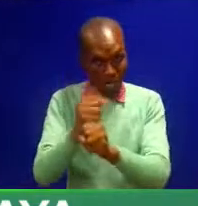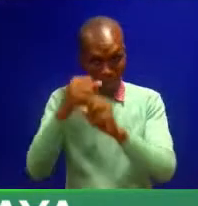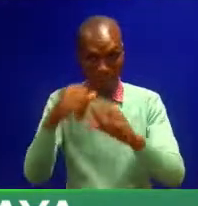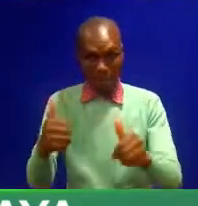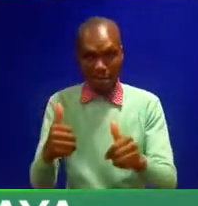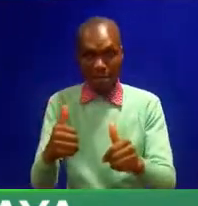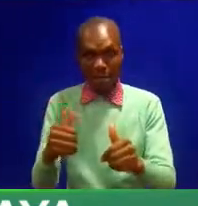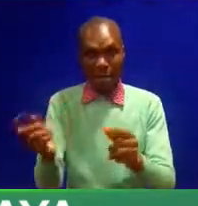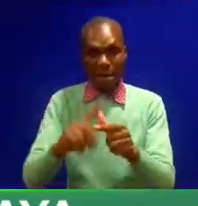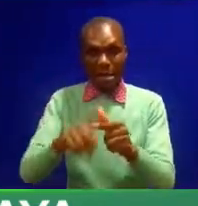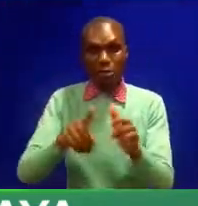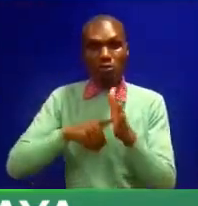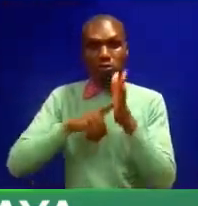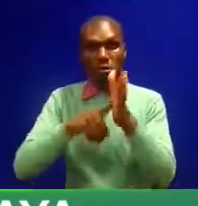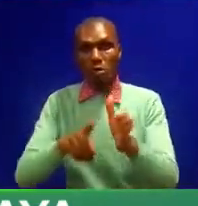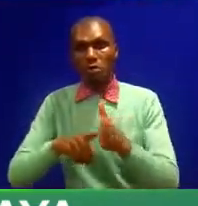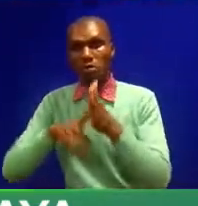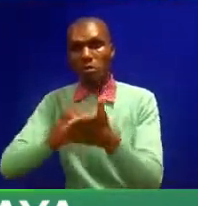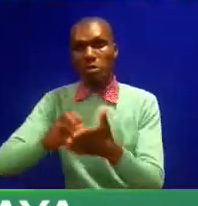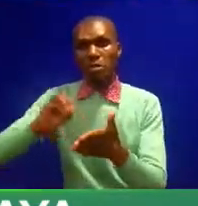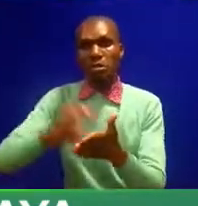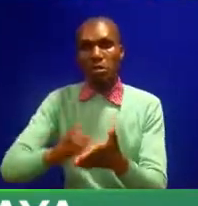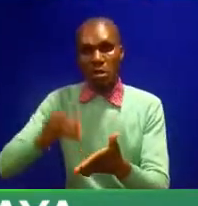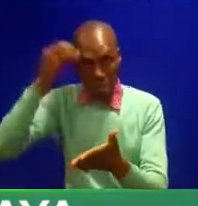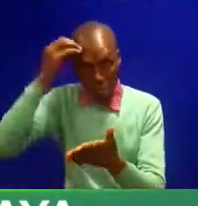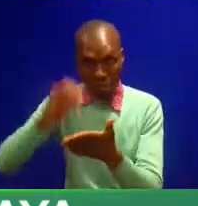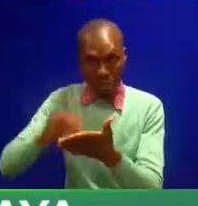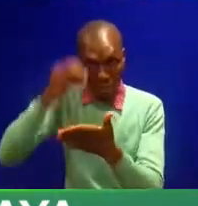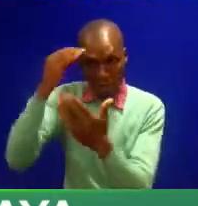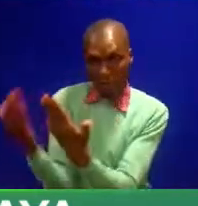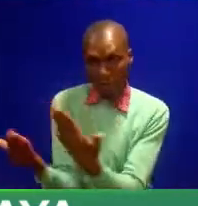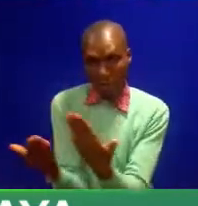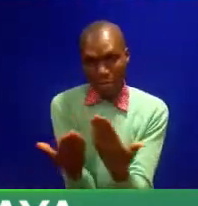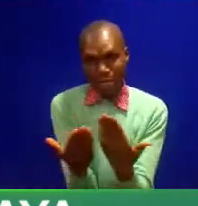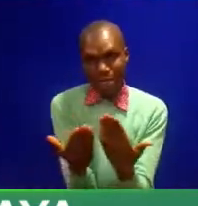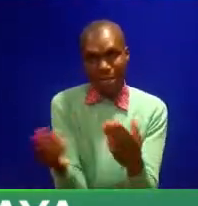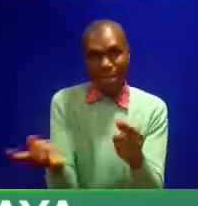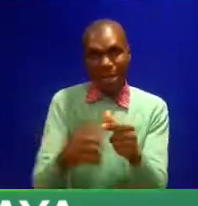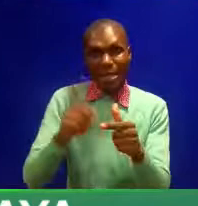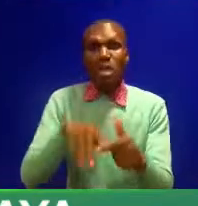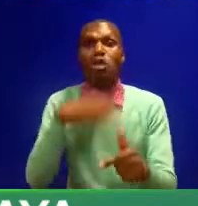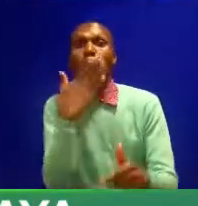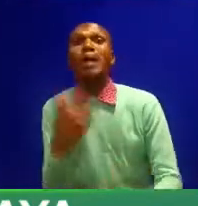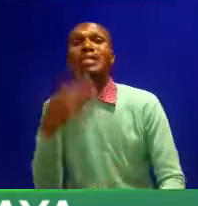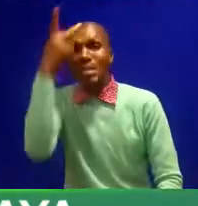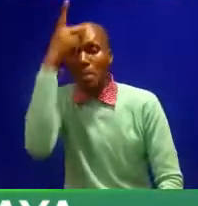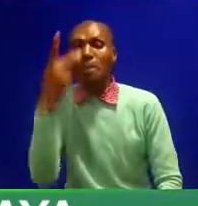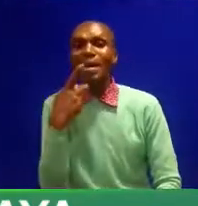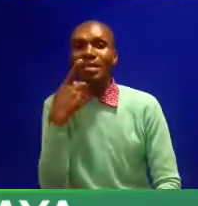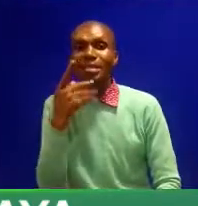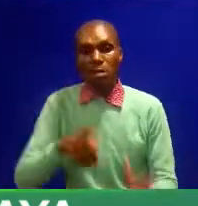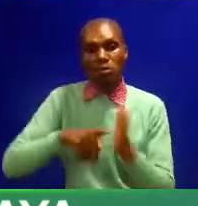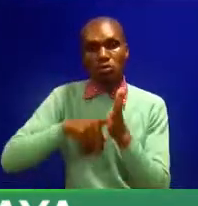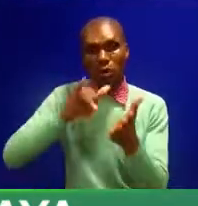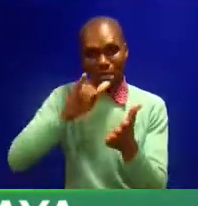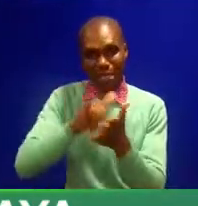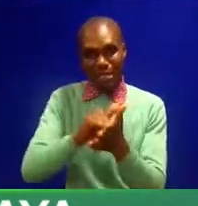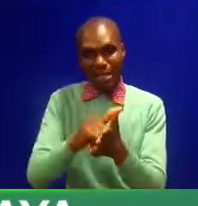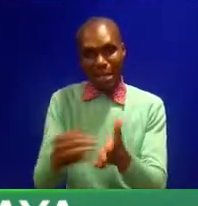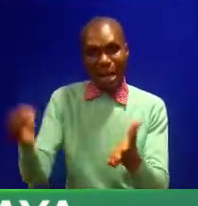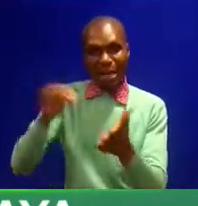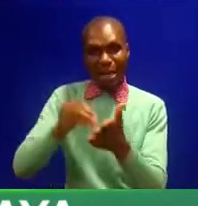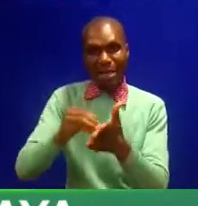bwenerete iliyo kwena na chisemigo kya ase abana ase Boigo abaganirie Bible banyara ko bakwena kya na bara banyara